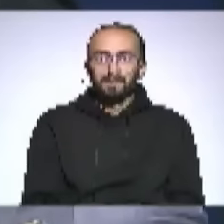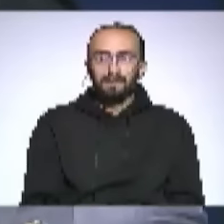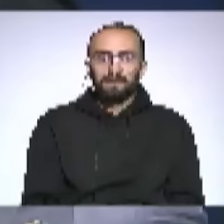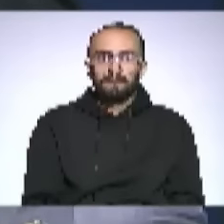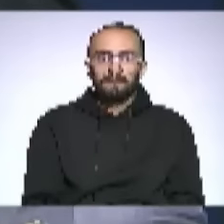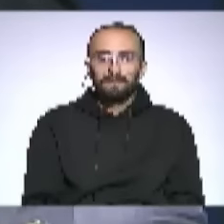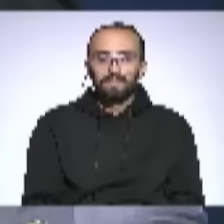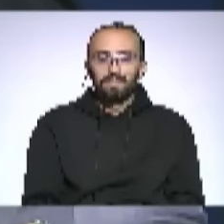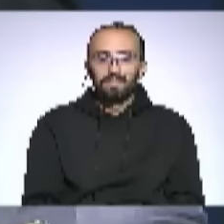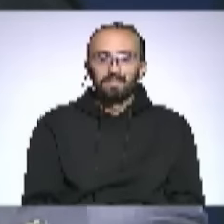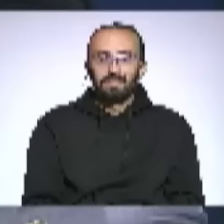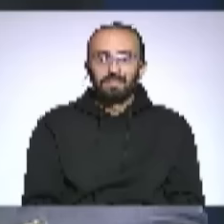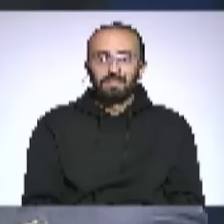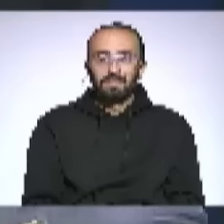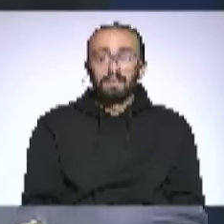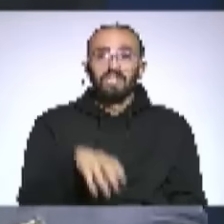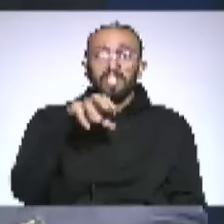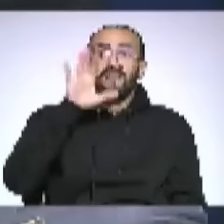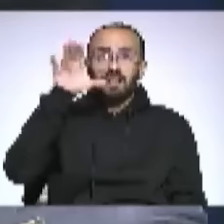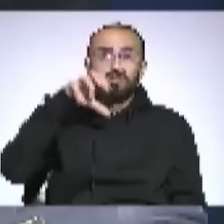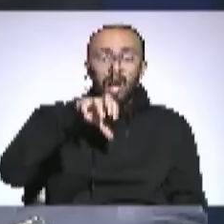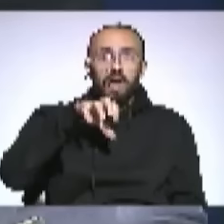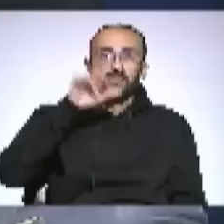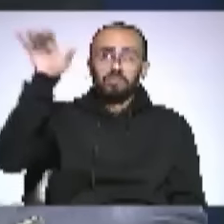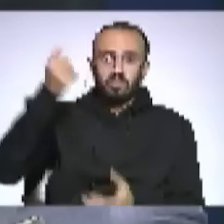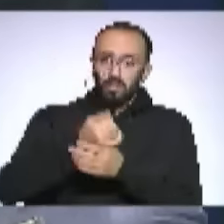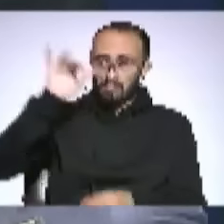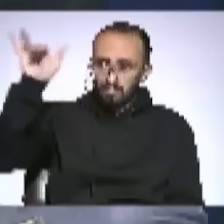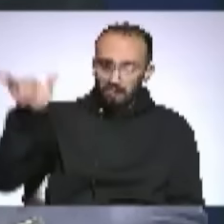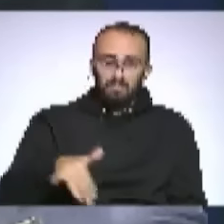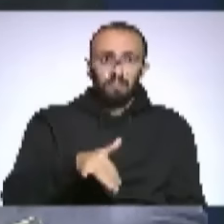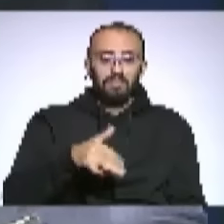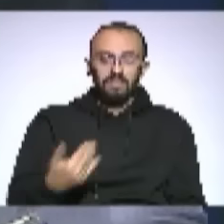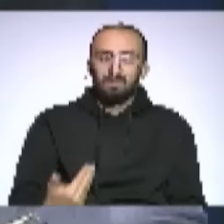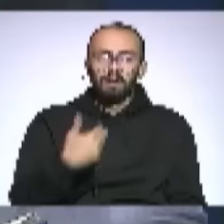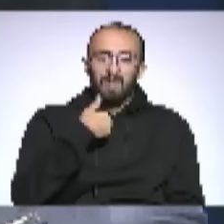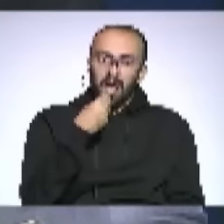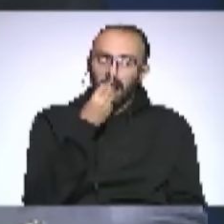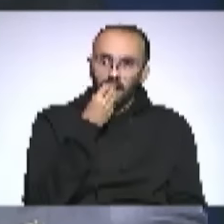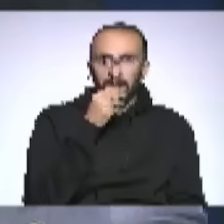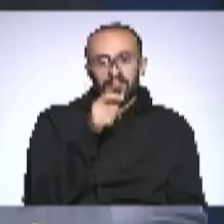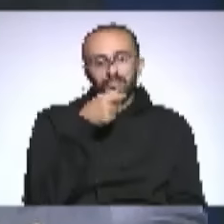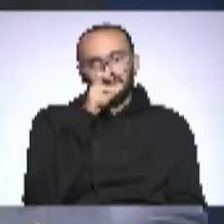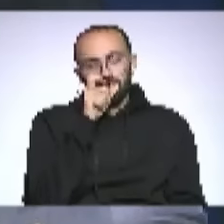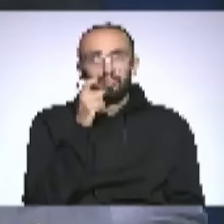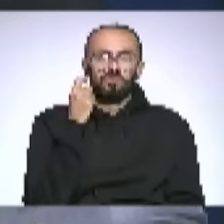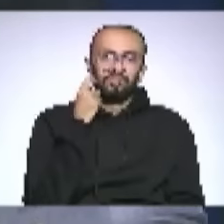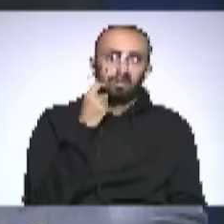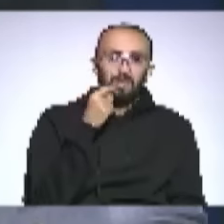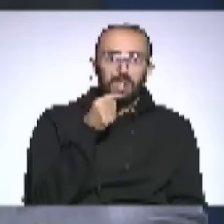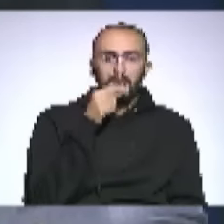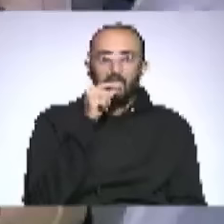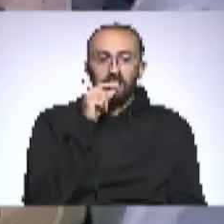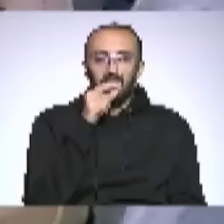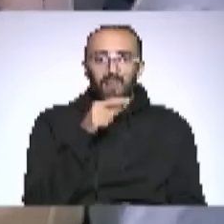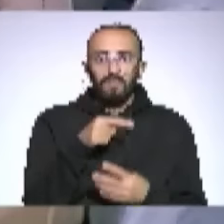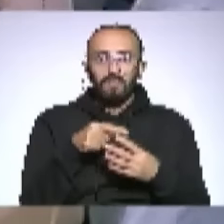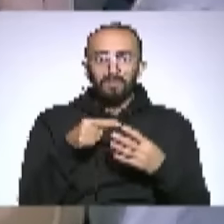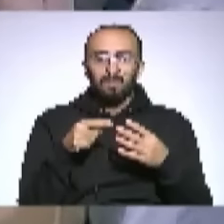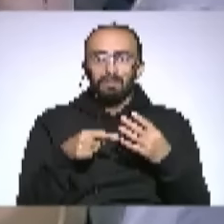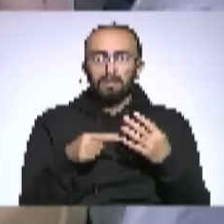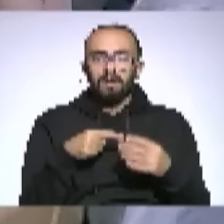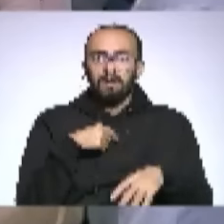تاني هقولها هو يا سيدنا ليه شقه بس هو ايه يجي من الشغل عايز يطلع عايز اكل عايز شرب عايز شاي